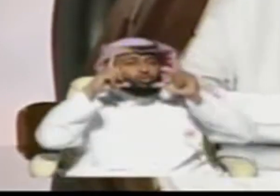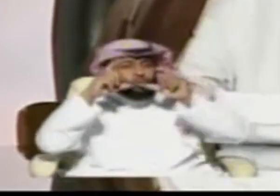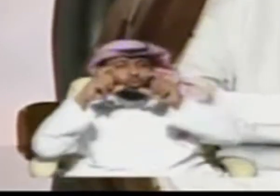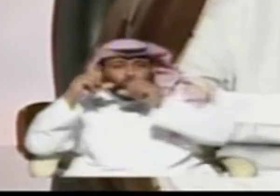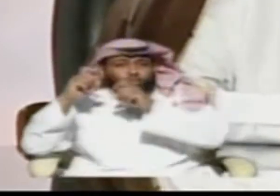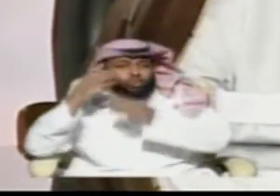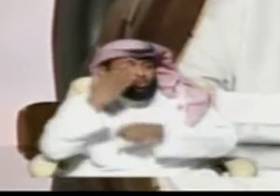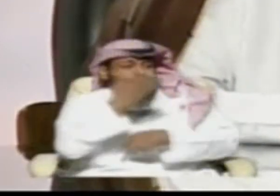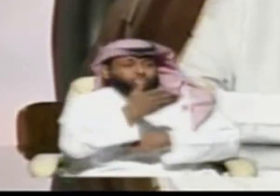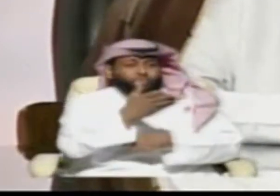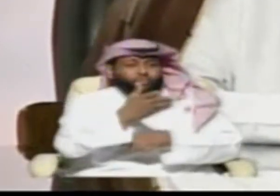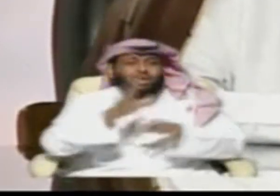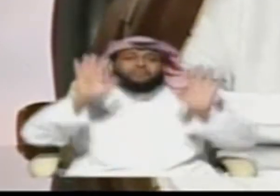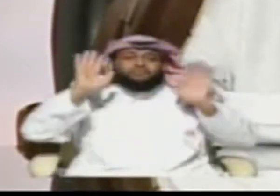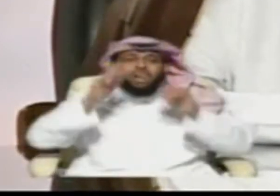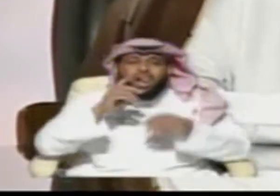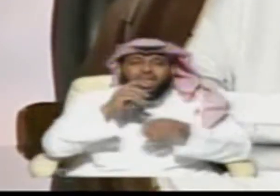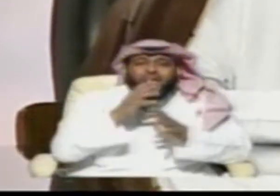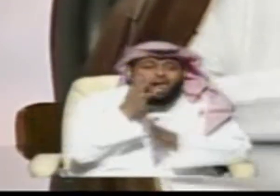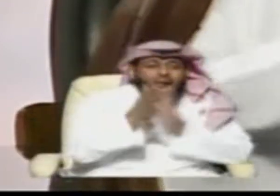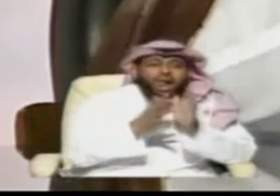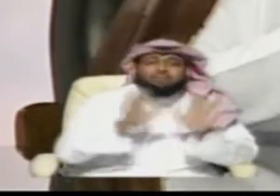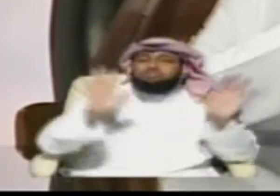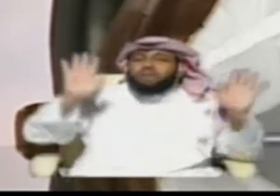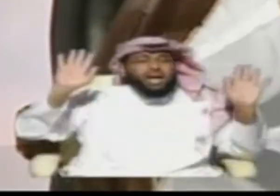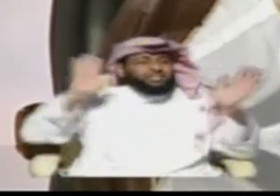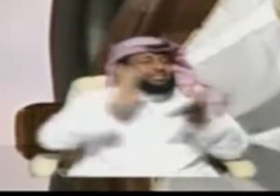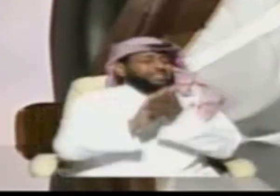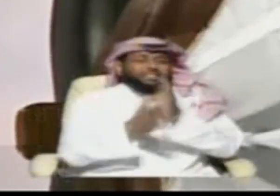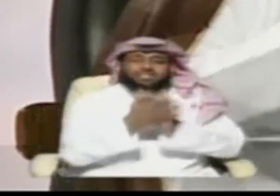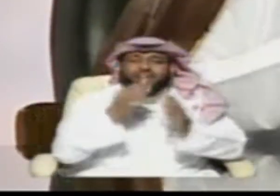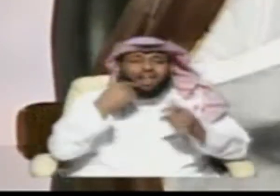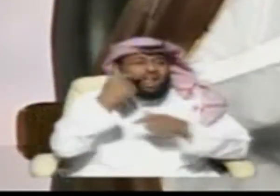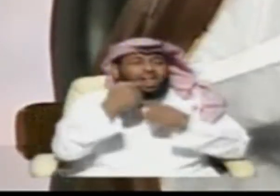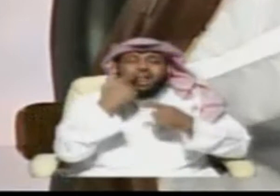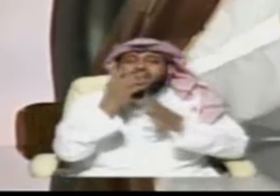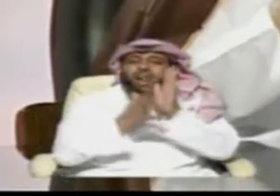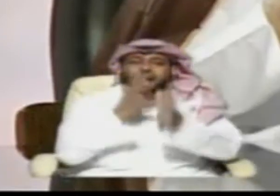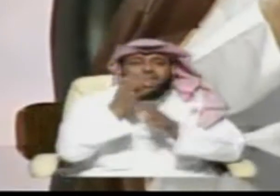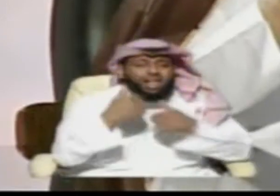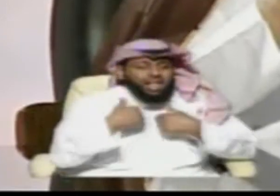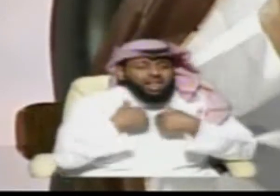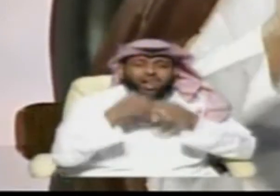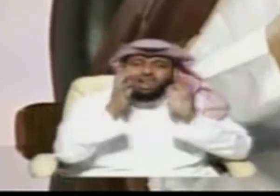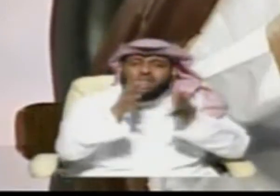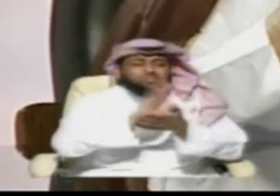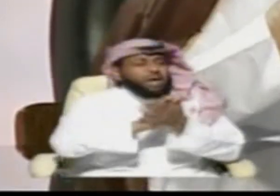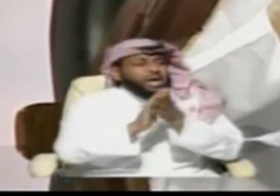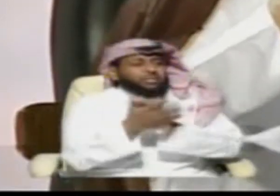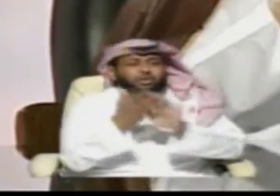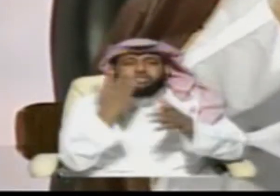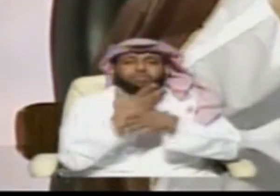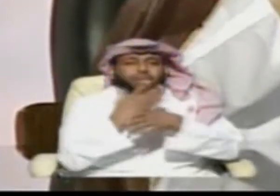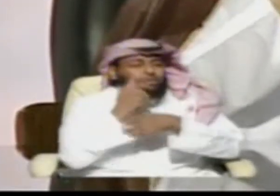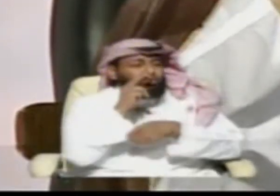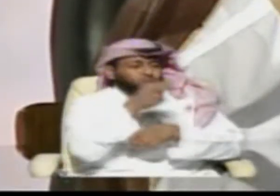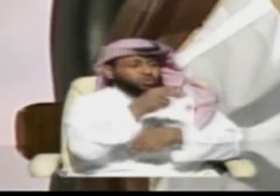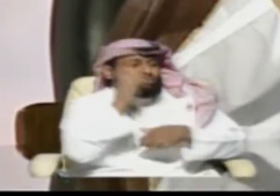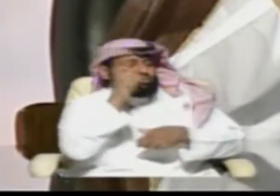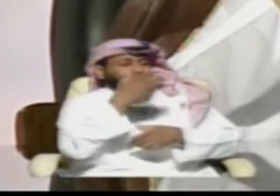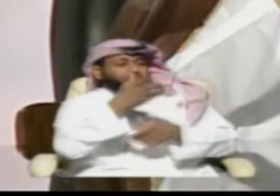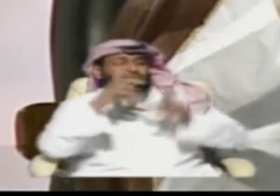من المناظر والمشاهد التي تنقلها الكاميرات، وهي قليل من كثير، هي شيء يسير من